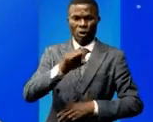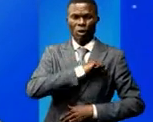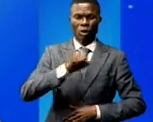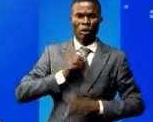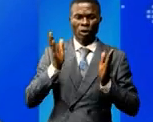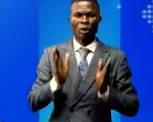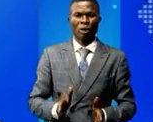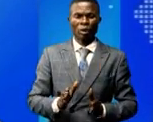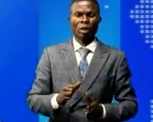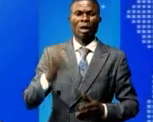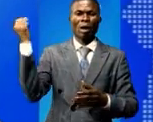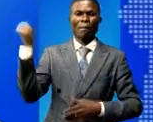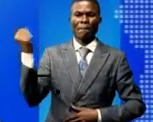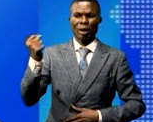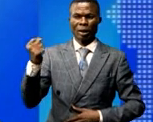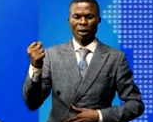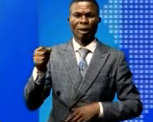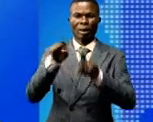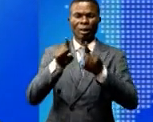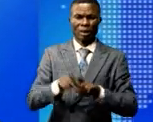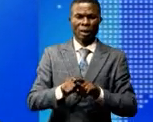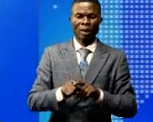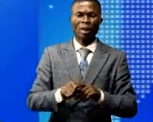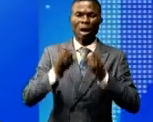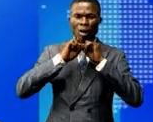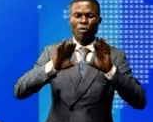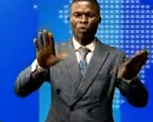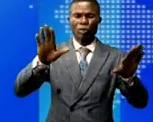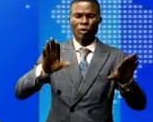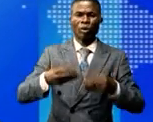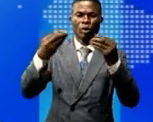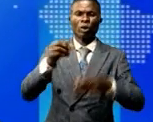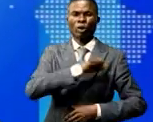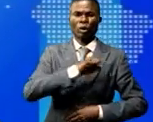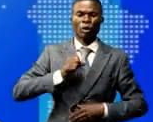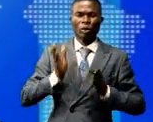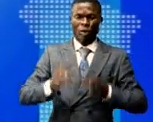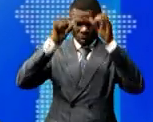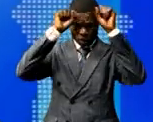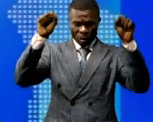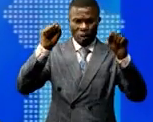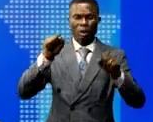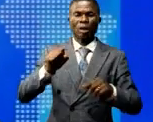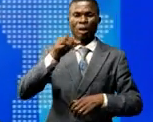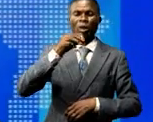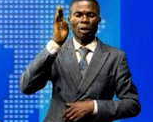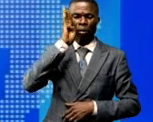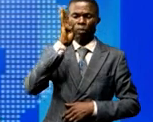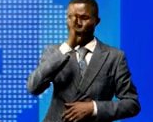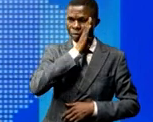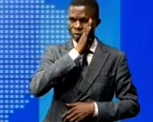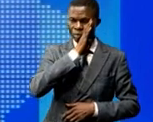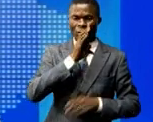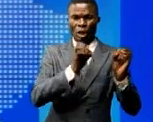Matata Ponyo et Kamoji. L'information a été livrée aux sénateurs par le président du Sénat, Modeste Baati, qui a